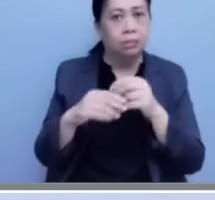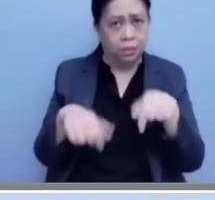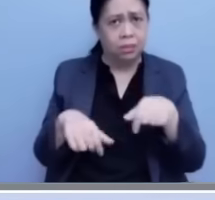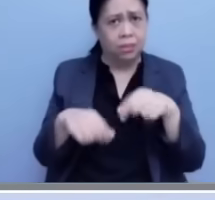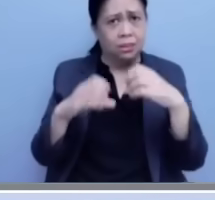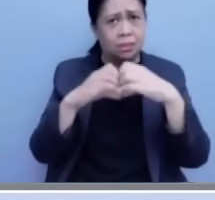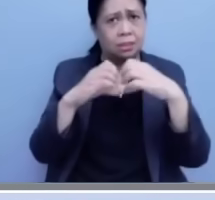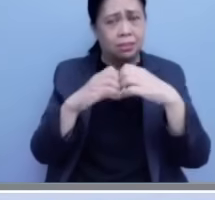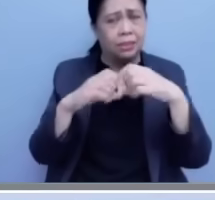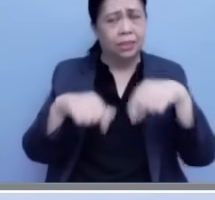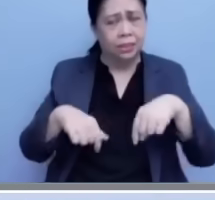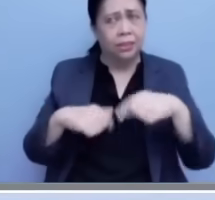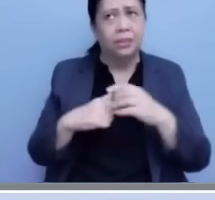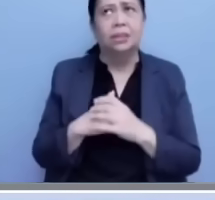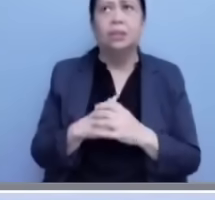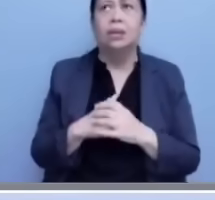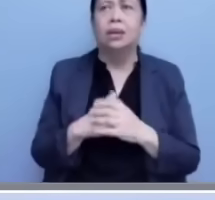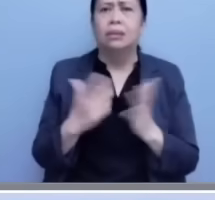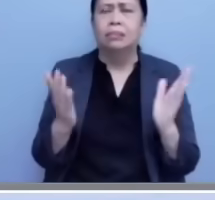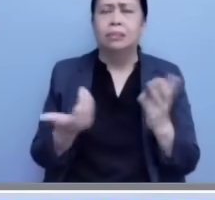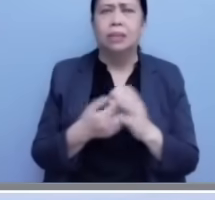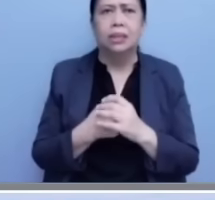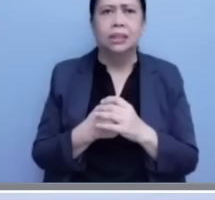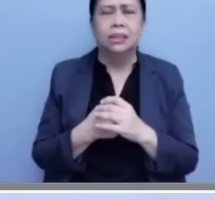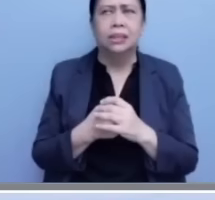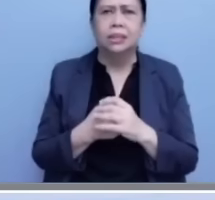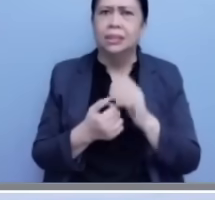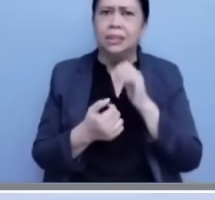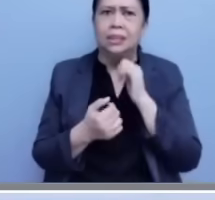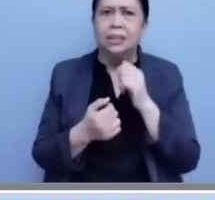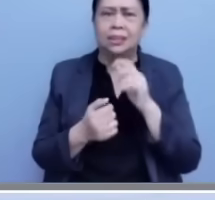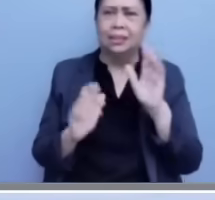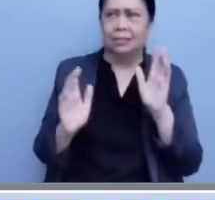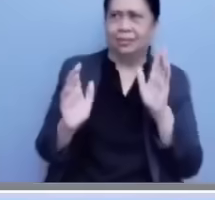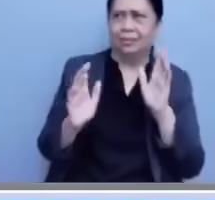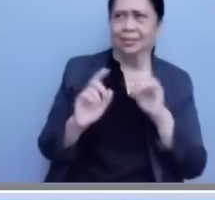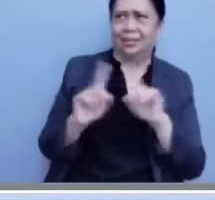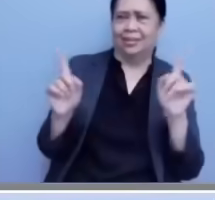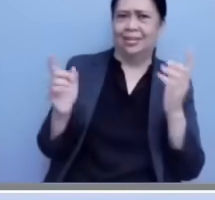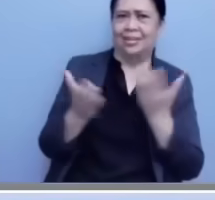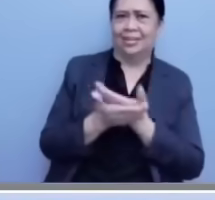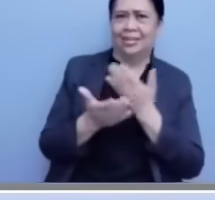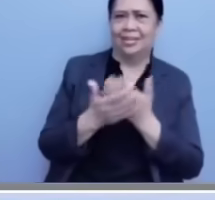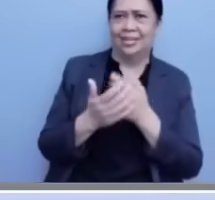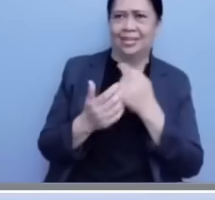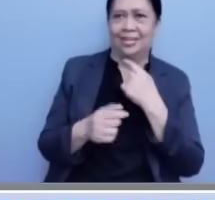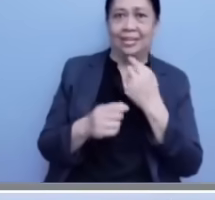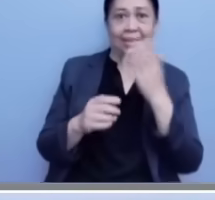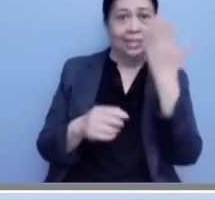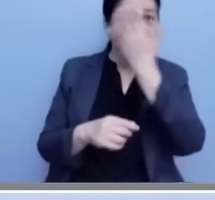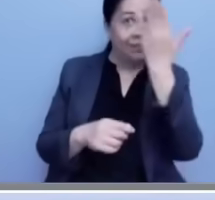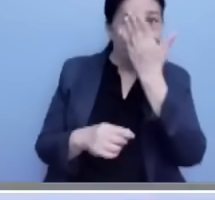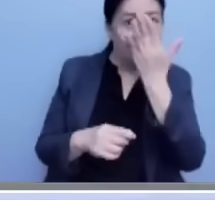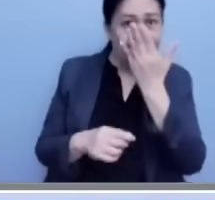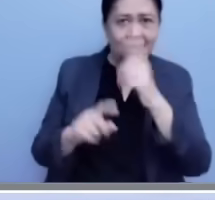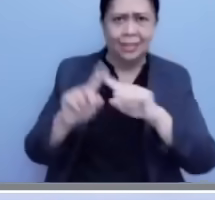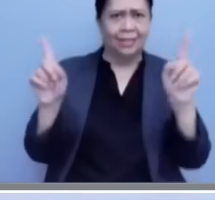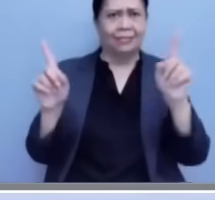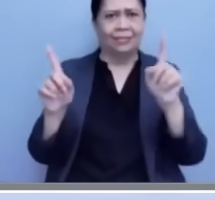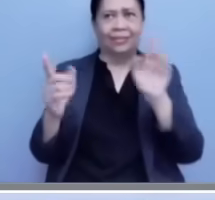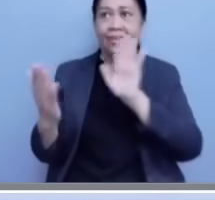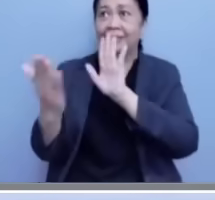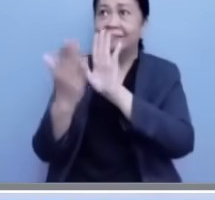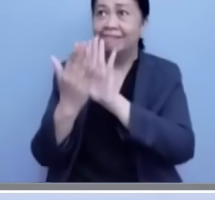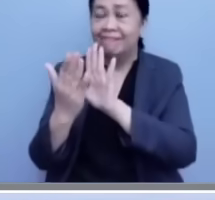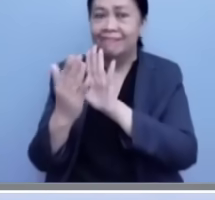dito sa GMA, parang hindi napaka-unreal eh. Kasi iba yung persona na nakikita mo sa TV, tapos iba yung